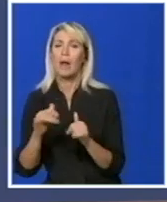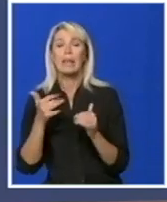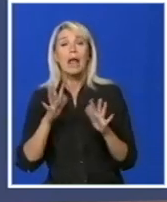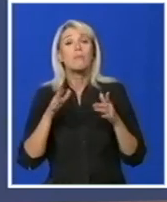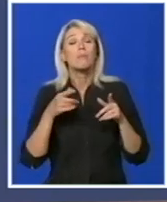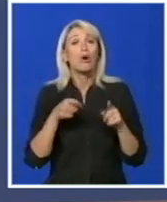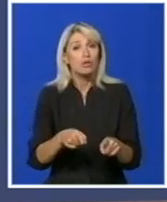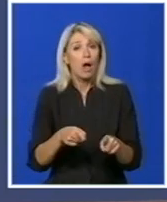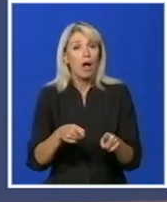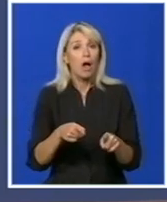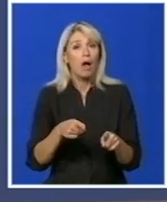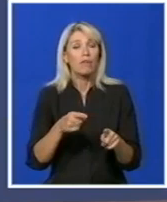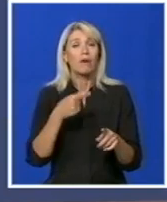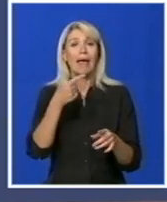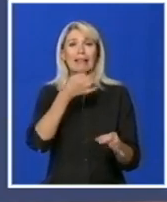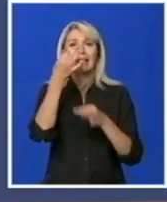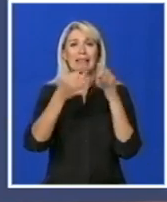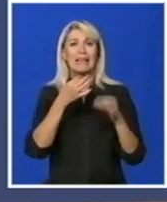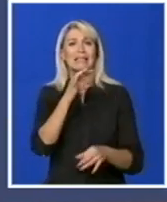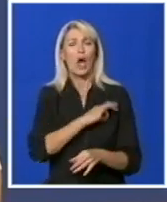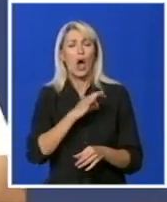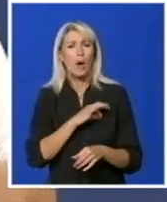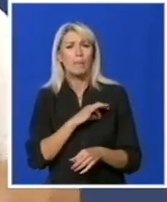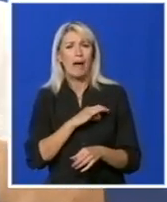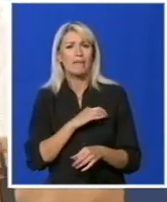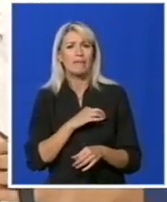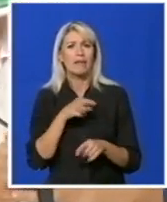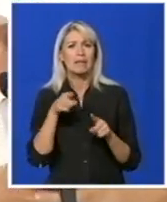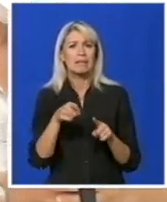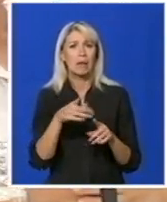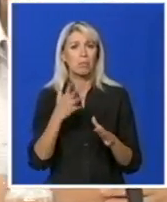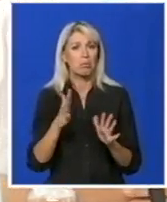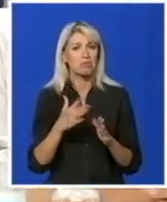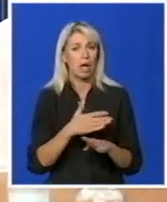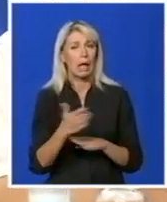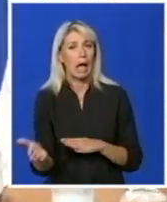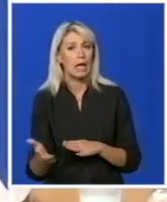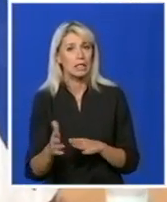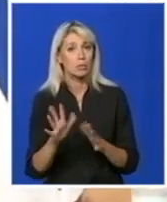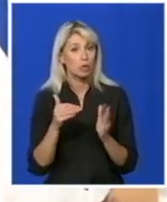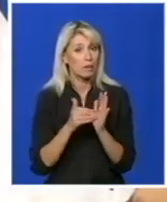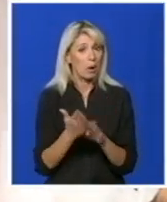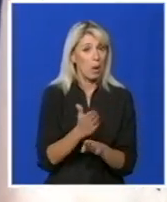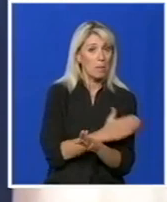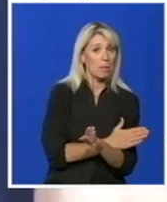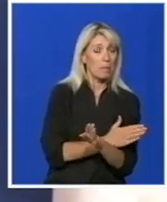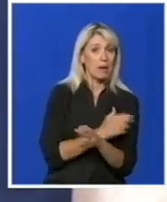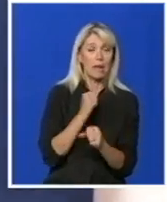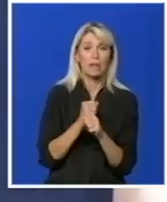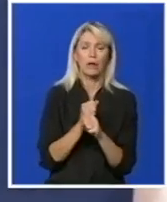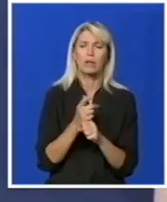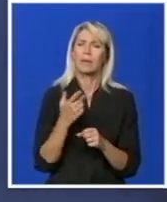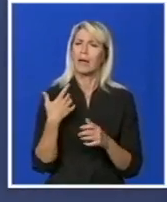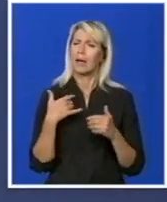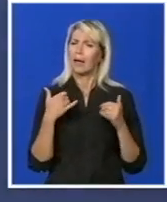testa zakasnela reakcija, po vašem mišljenju? Da li je trebalo to uranije učiniti? Sad vas ovde nisam najbolje shvatio kada ste rekli za ovaj period od 5 do